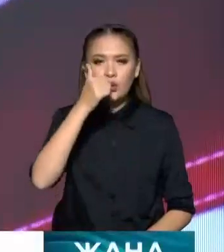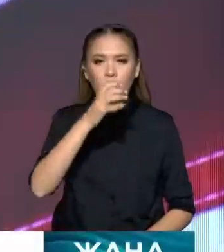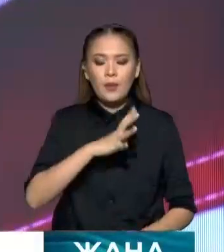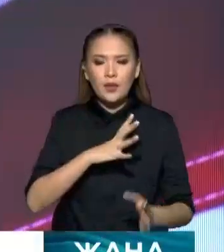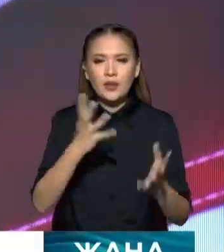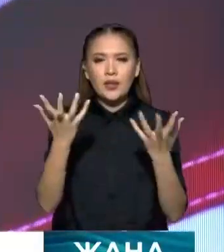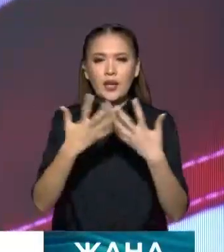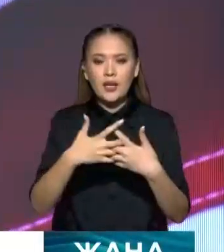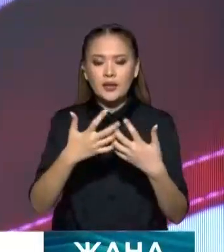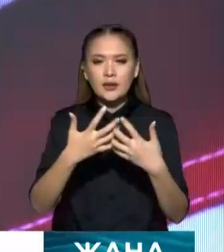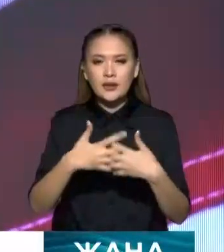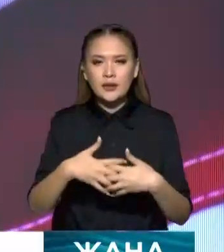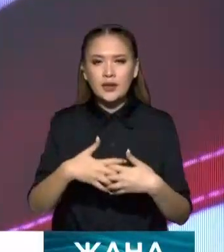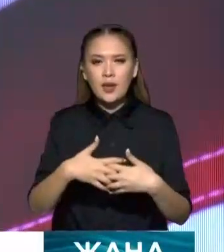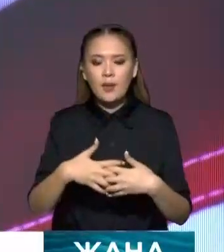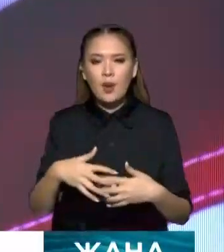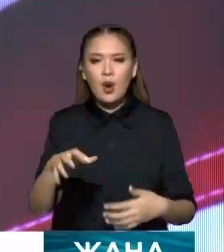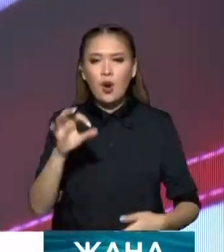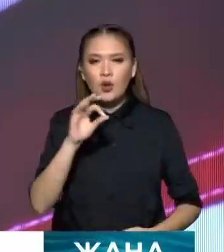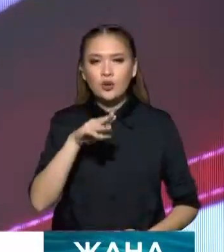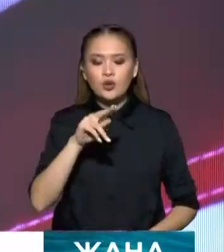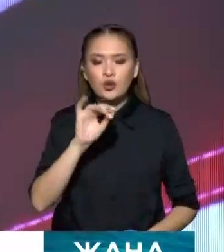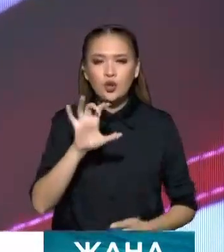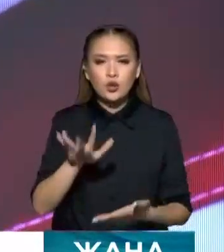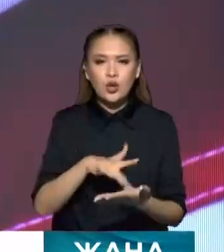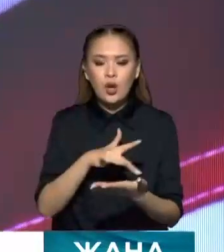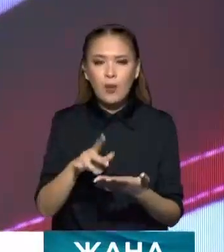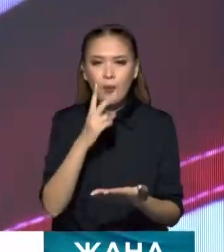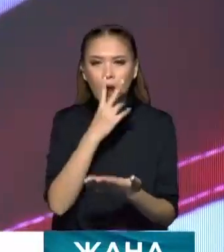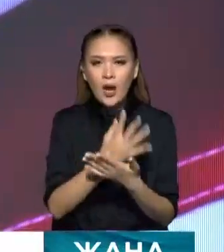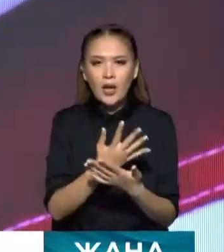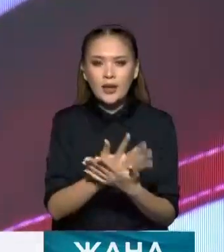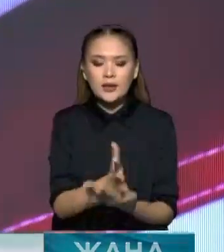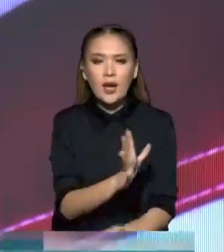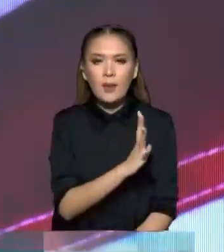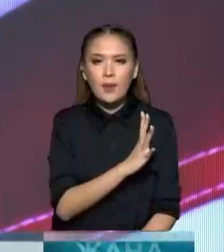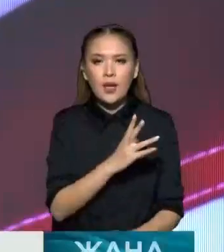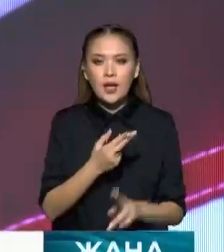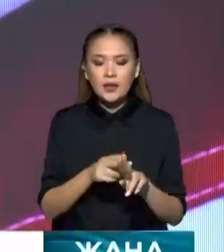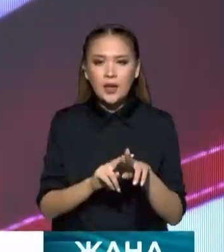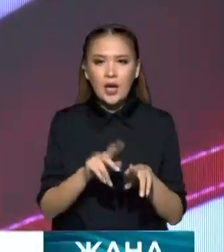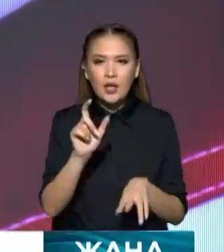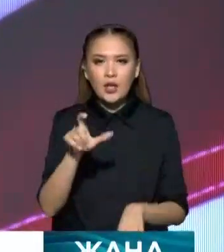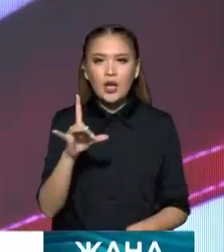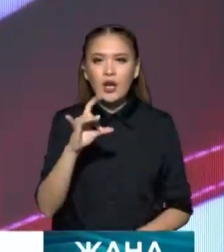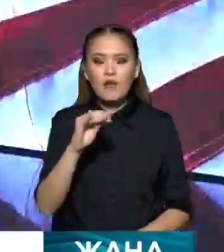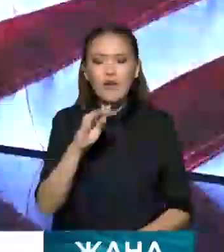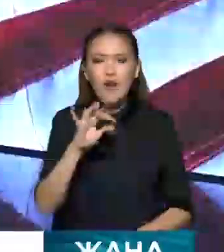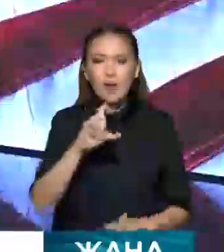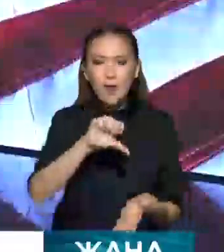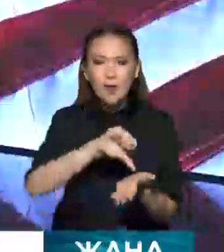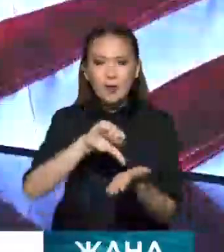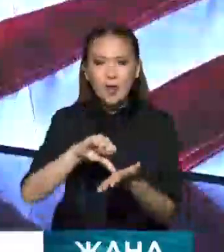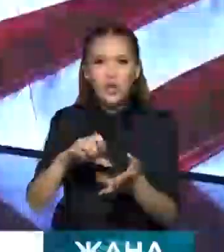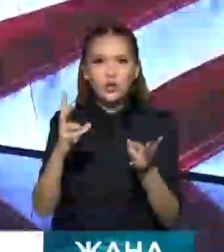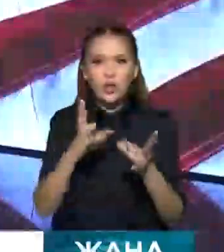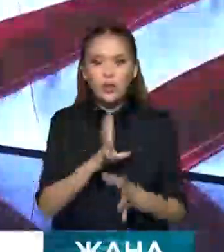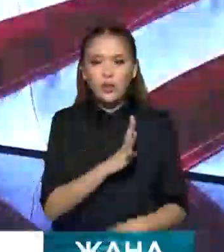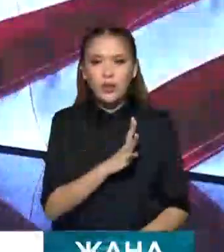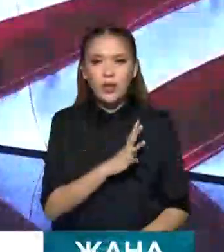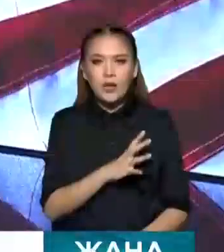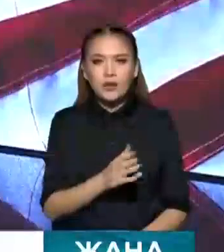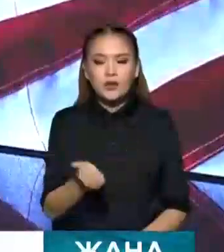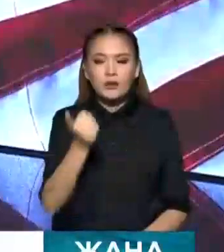есеп 25 жылда атқан есеп отчеттарын көрсетіп жатыр. Яғни бұл кісілерінде сол реформаларында ұқсастықтың барлығы дәлдігі. Жақсы, Ғазиз